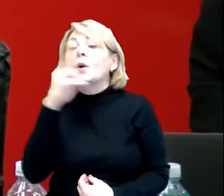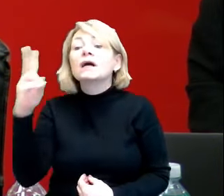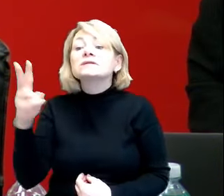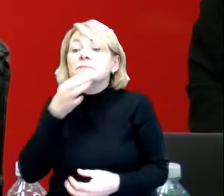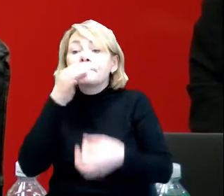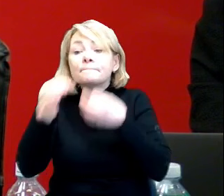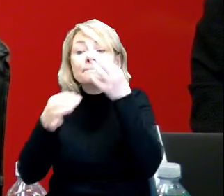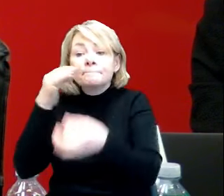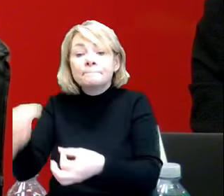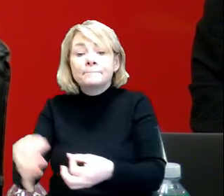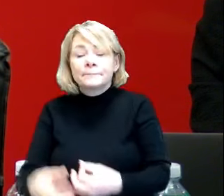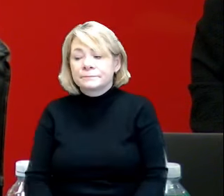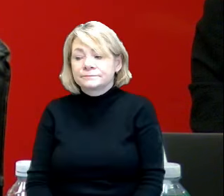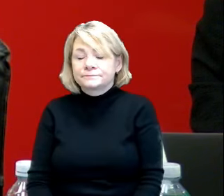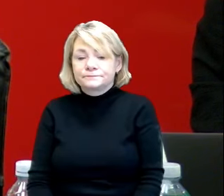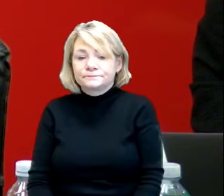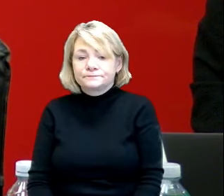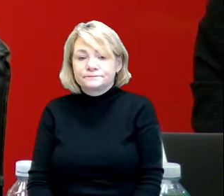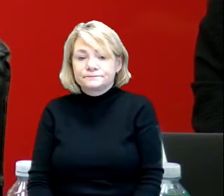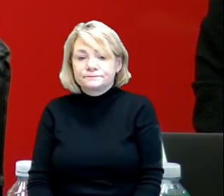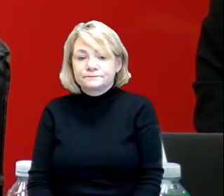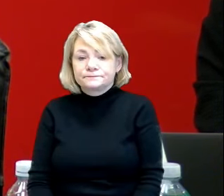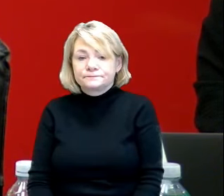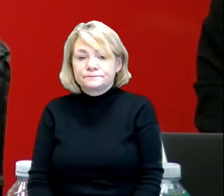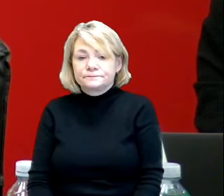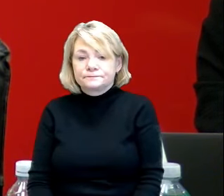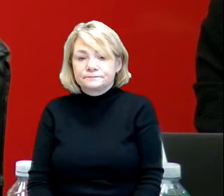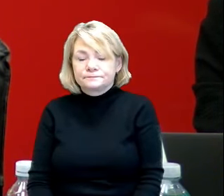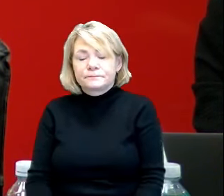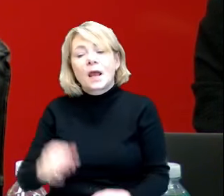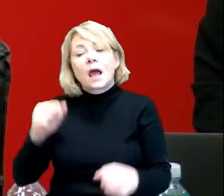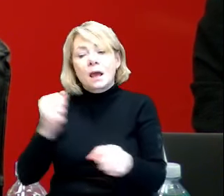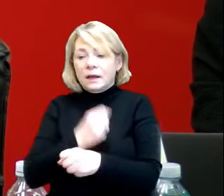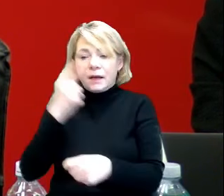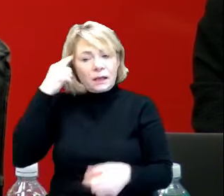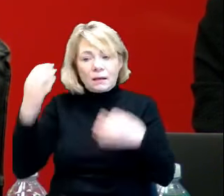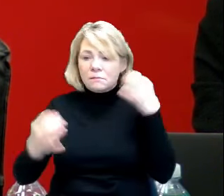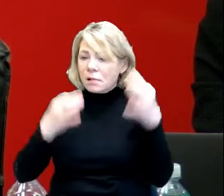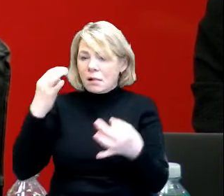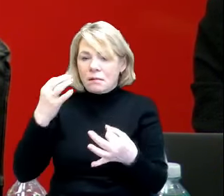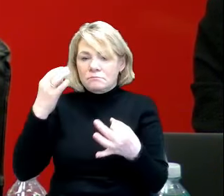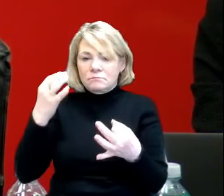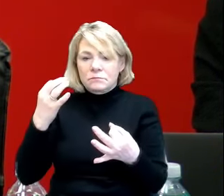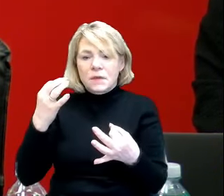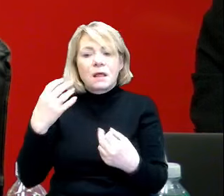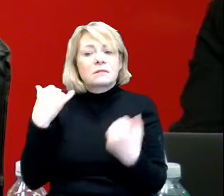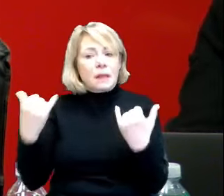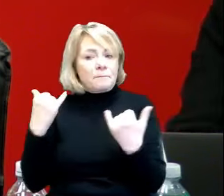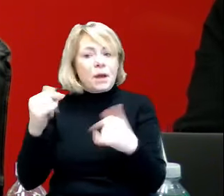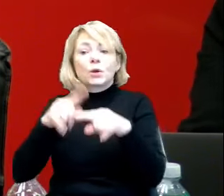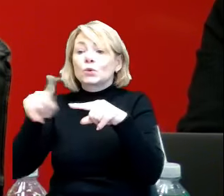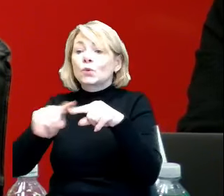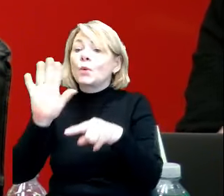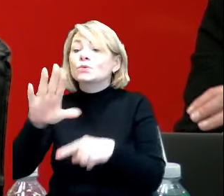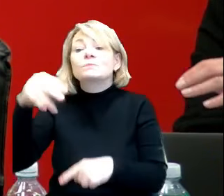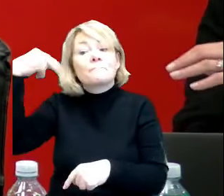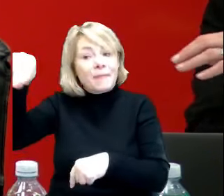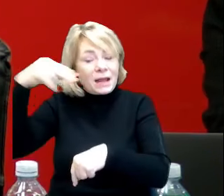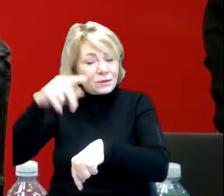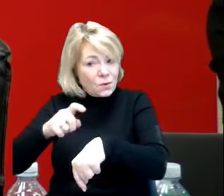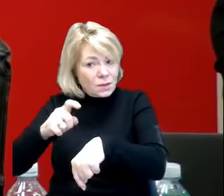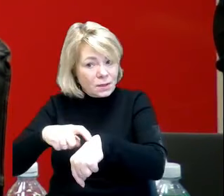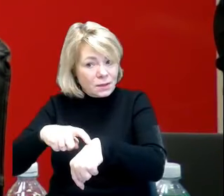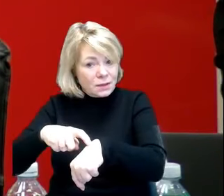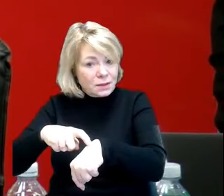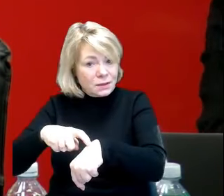pasisakančių turime apsispręsti šiuo metu kaip ir pertraukos laikas tai tada